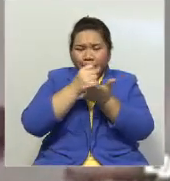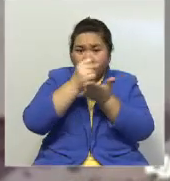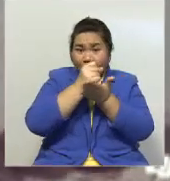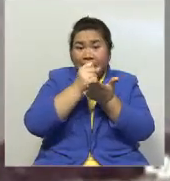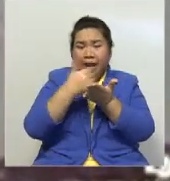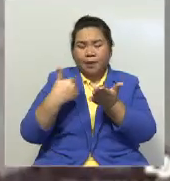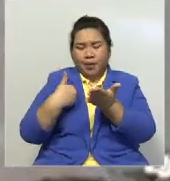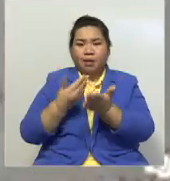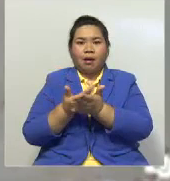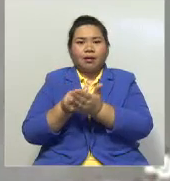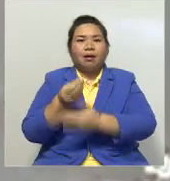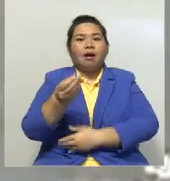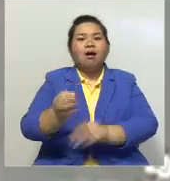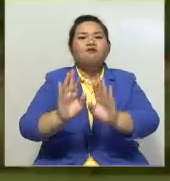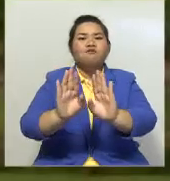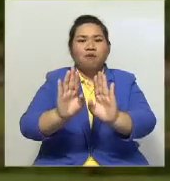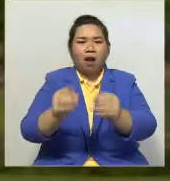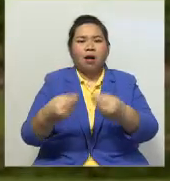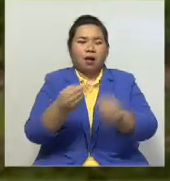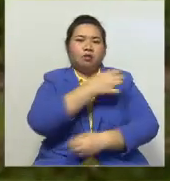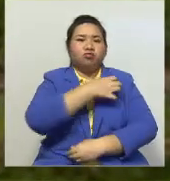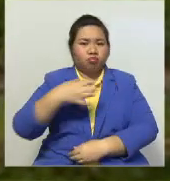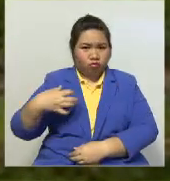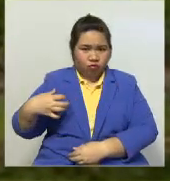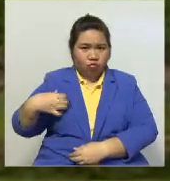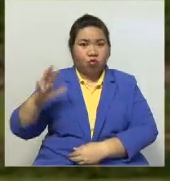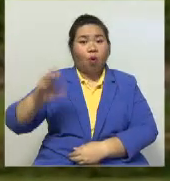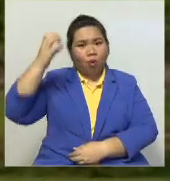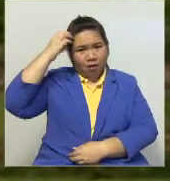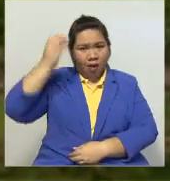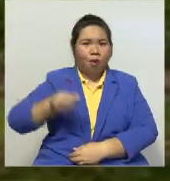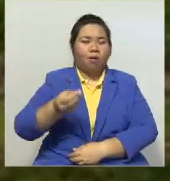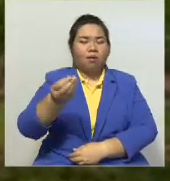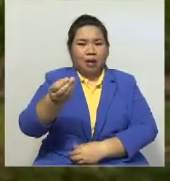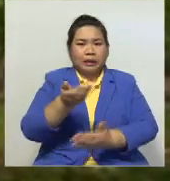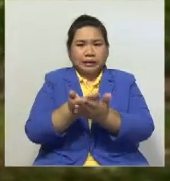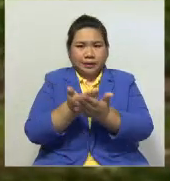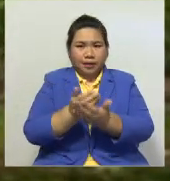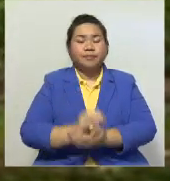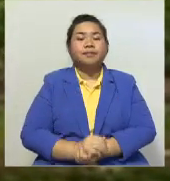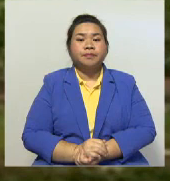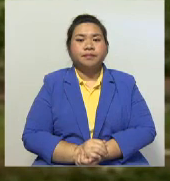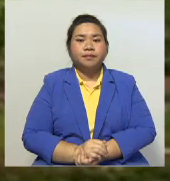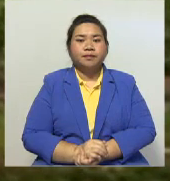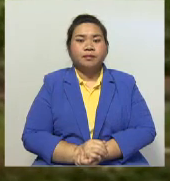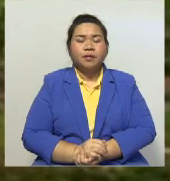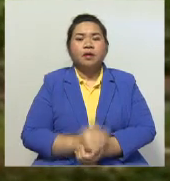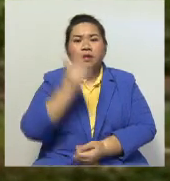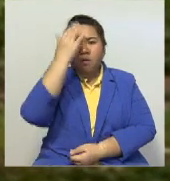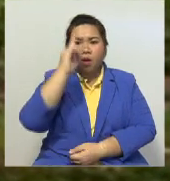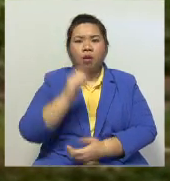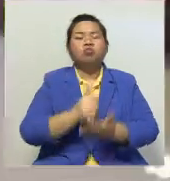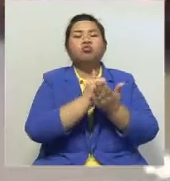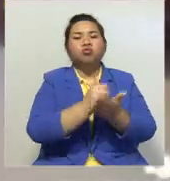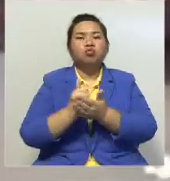ให้กับนายแสงสุขทิวงเอกอัครราชทูตสาธารณรัฐประชาธิปไตยประชาชนลาวประจำประเทศไทยเพื่อจะนำ